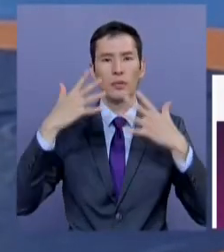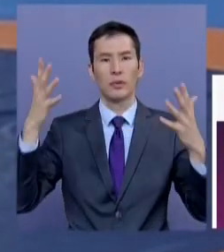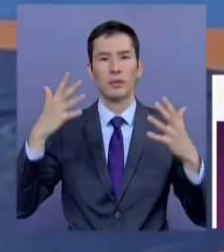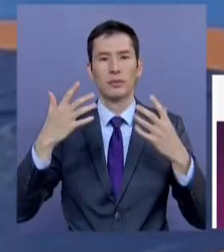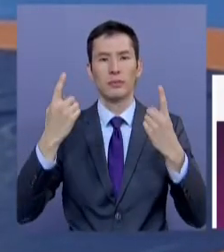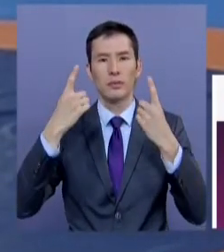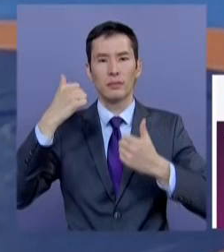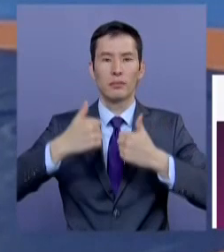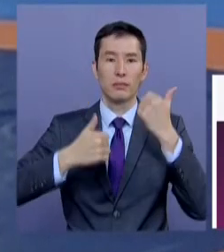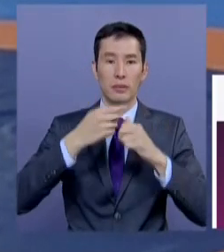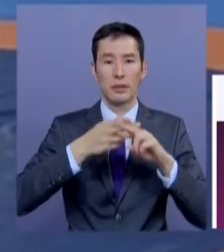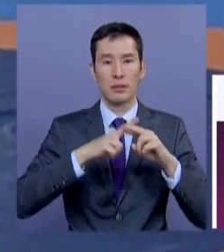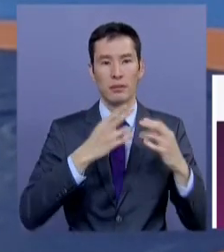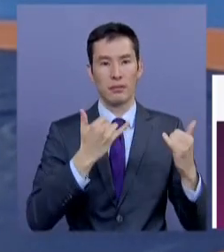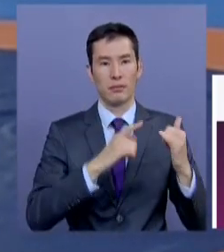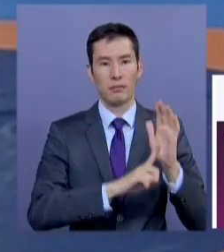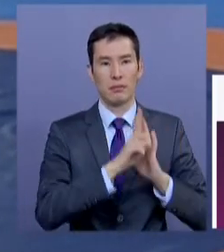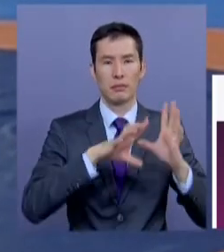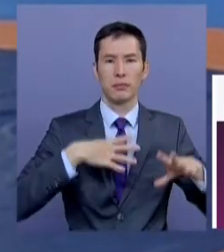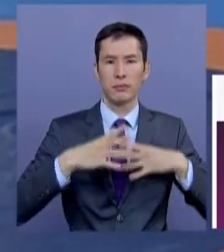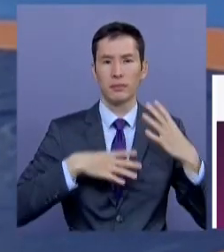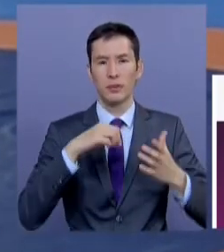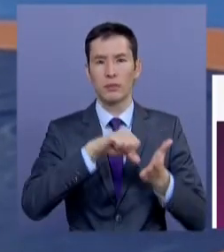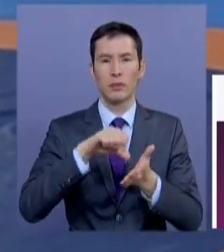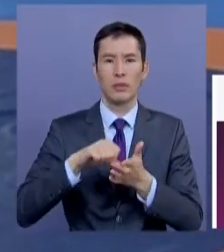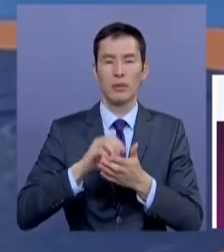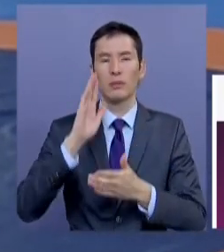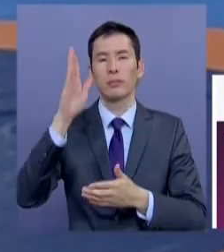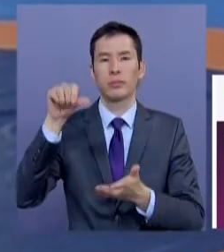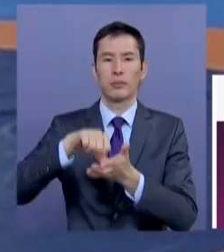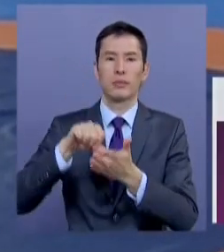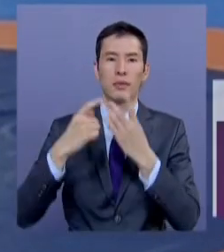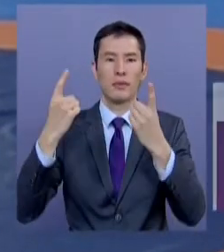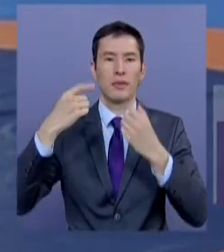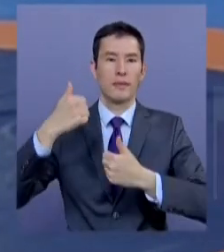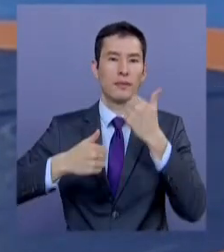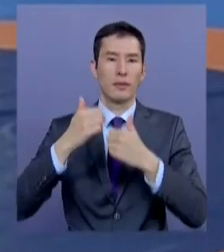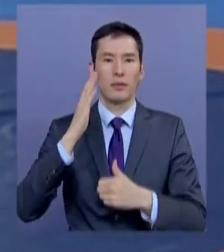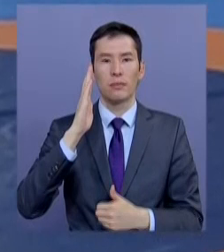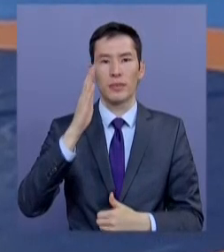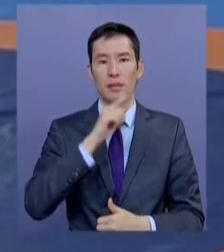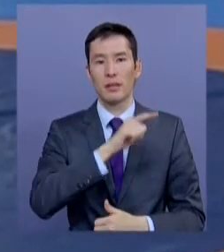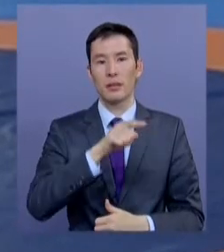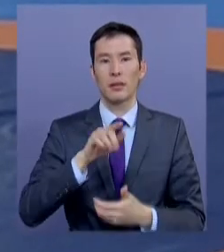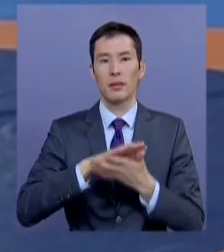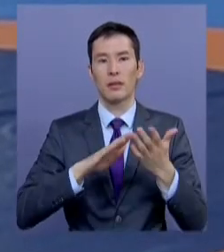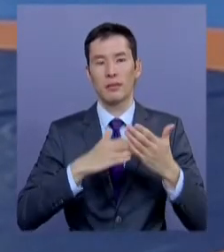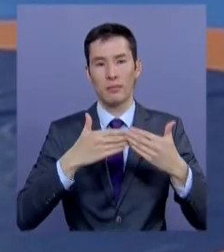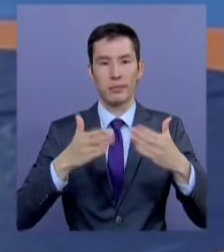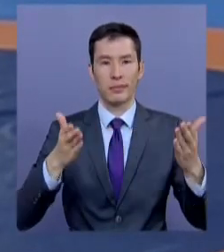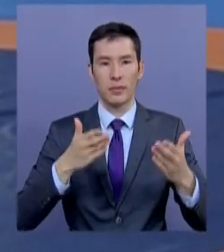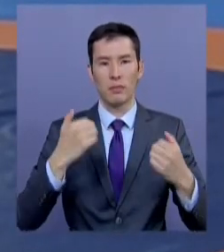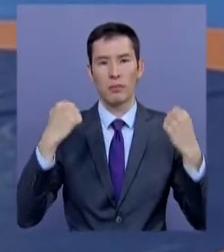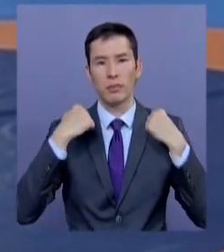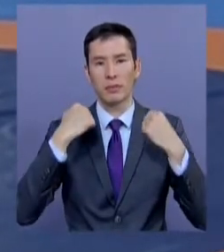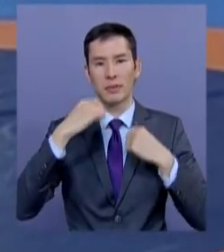осы жас балуандар. Сондықтан да осы жас балуандардың буындары бексін деген ниетпен, осылардың жолдарын ашайық, спортқа